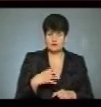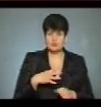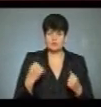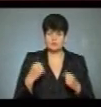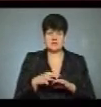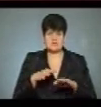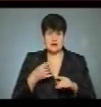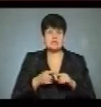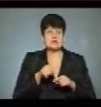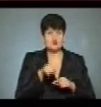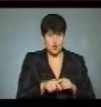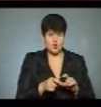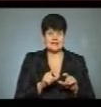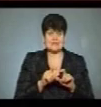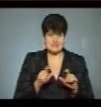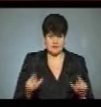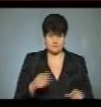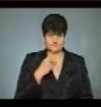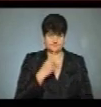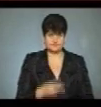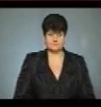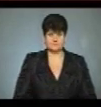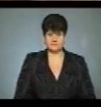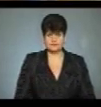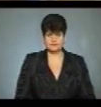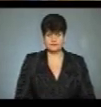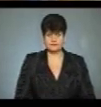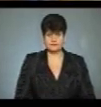цього закладу. Як це було, Анжела Шова бачила.